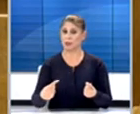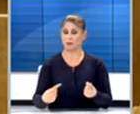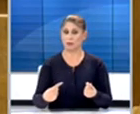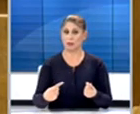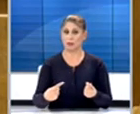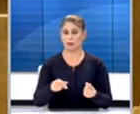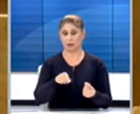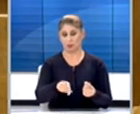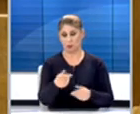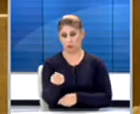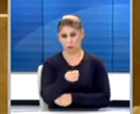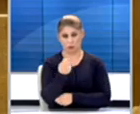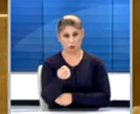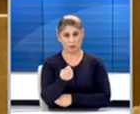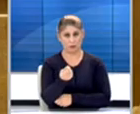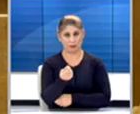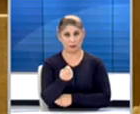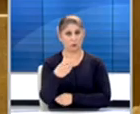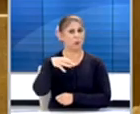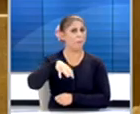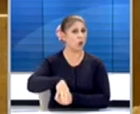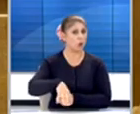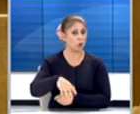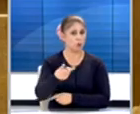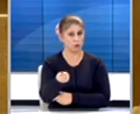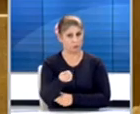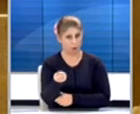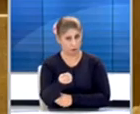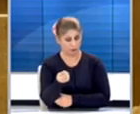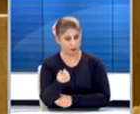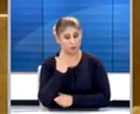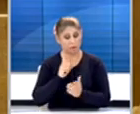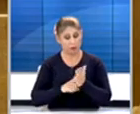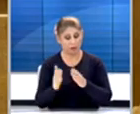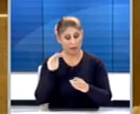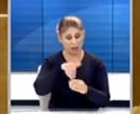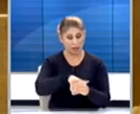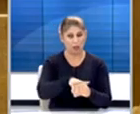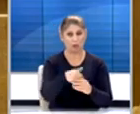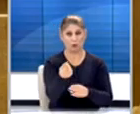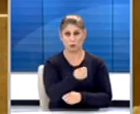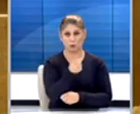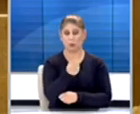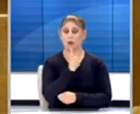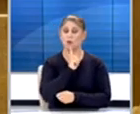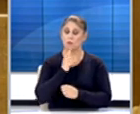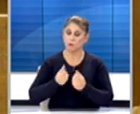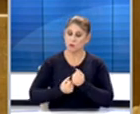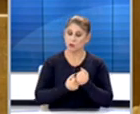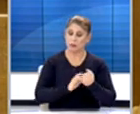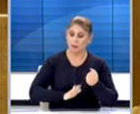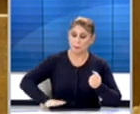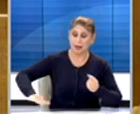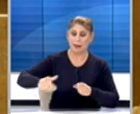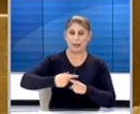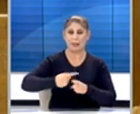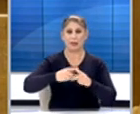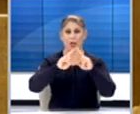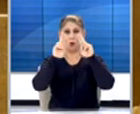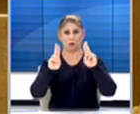εποχικούς πυροσβέστες, οι οποίοι πρέπει να ενταχθούν στο σώμα, όπως βεβαίως υποστηρίζει και η Πανελλήνια